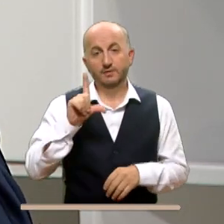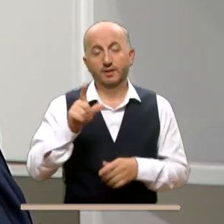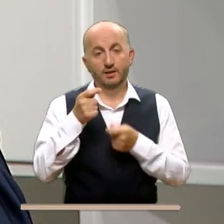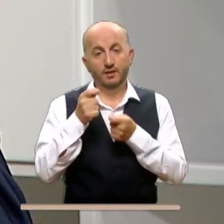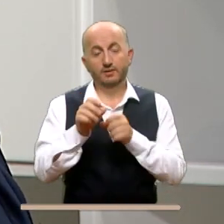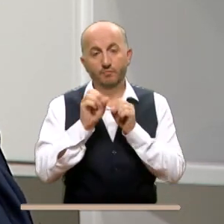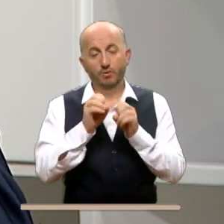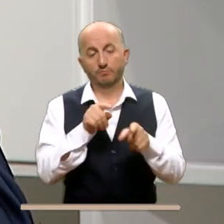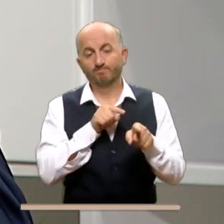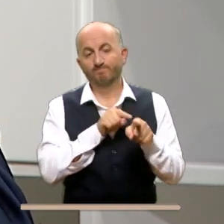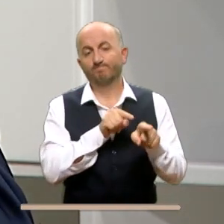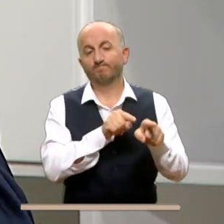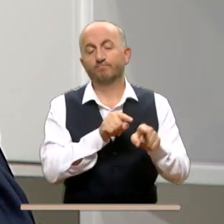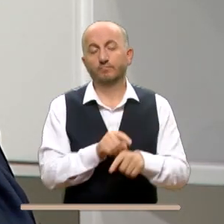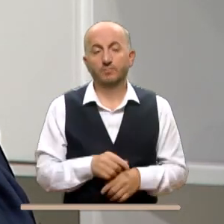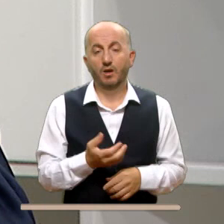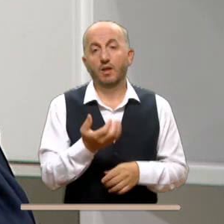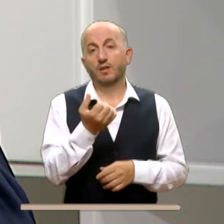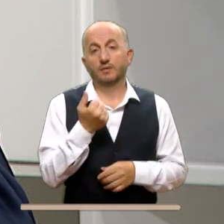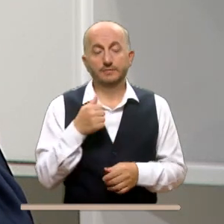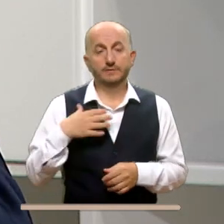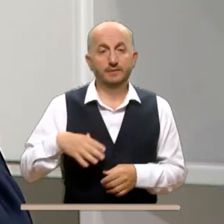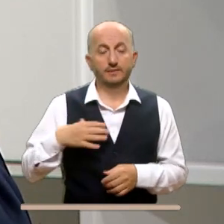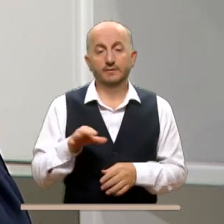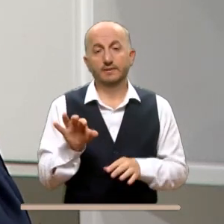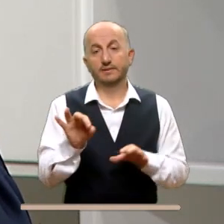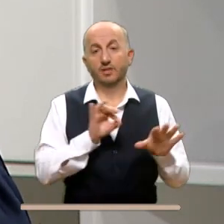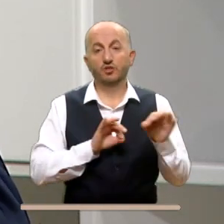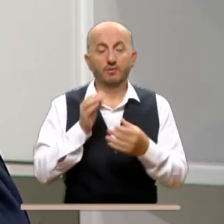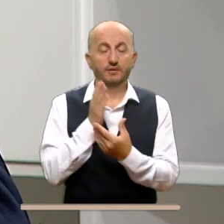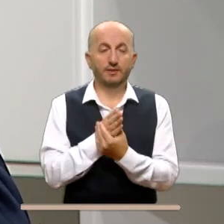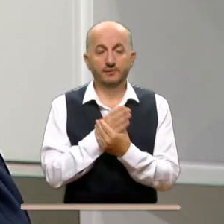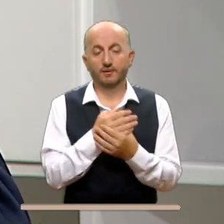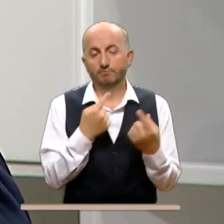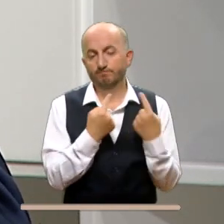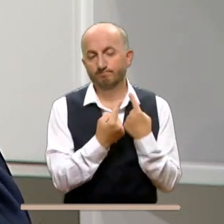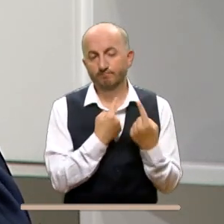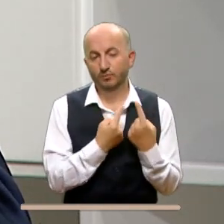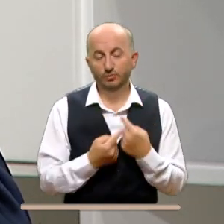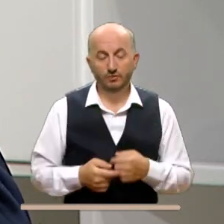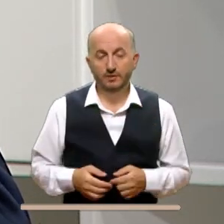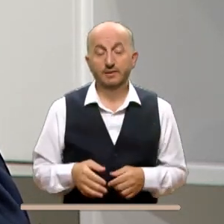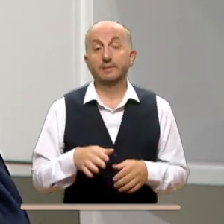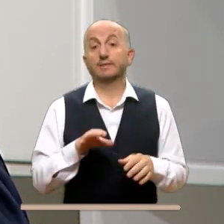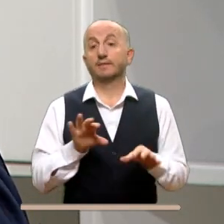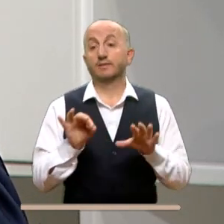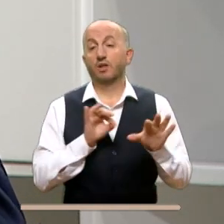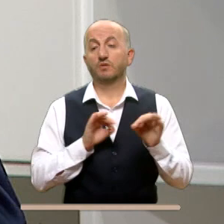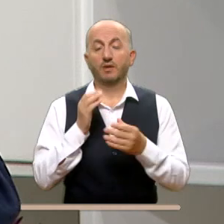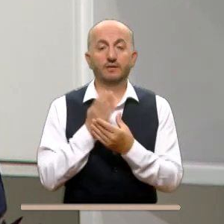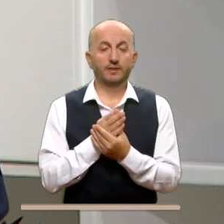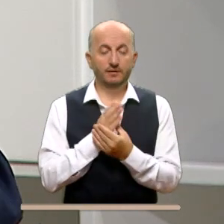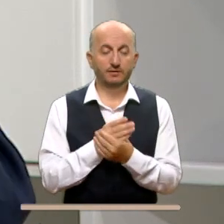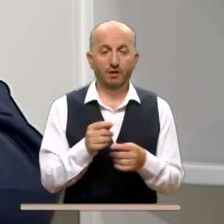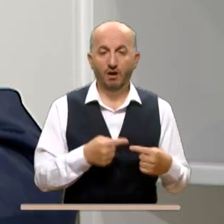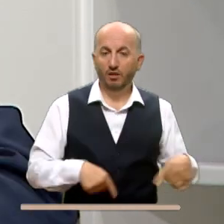öğretimini takip eder. Alacakları, istedikleri seçmeli dersleri onlarla istişare ederler. Seçmeli ders paketlerinde alan